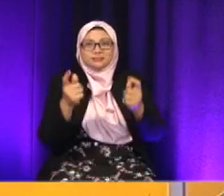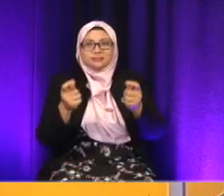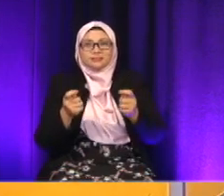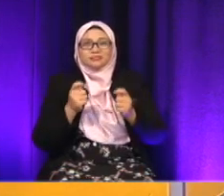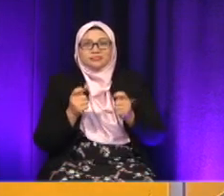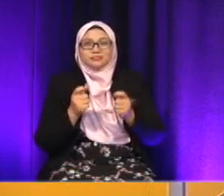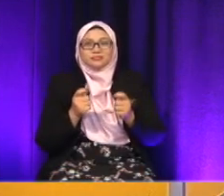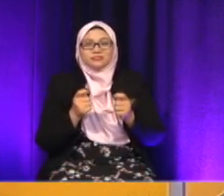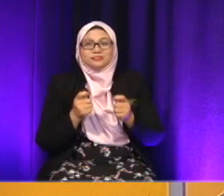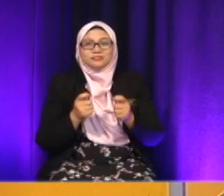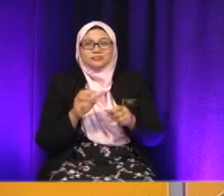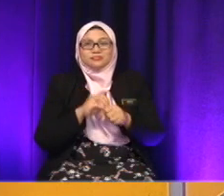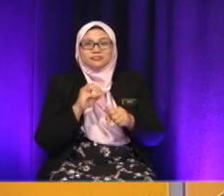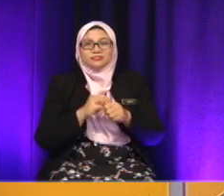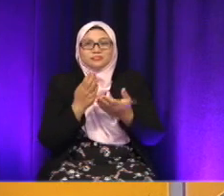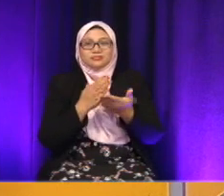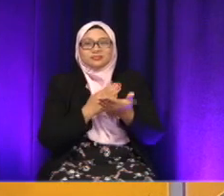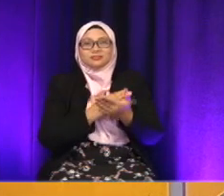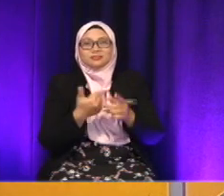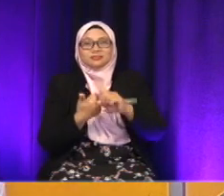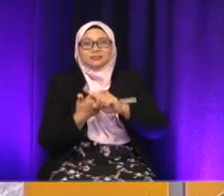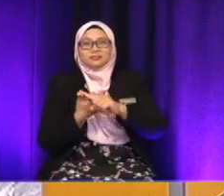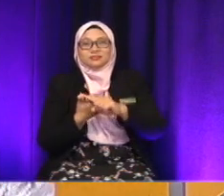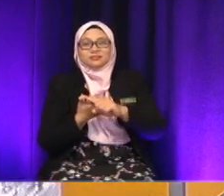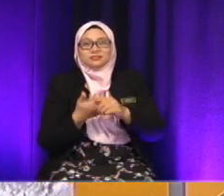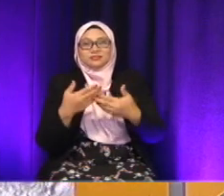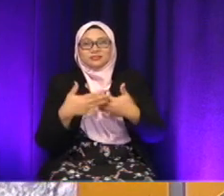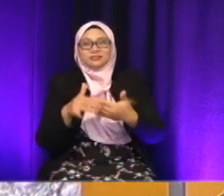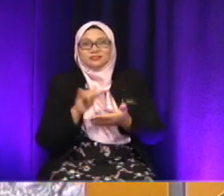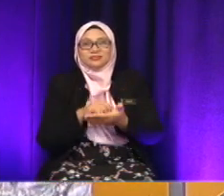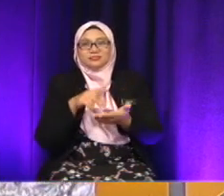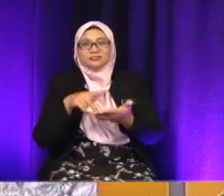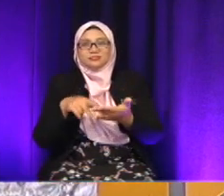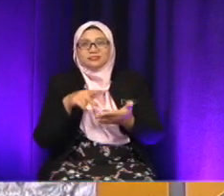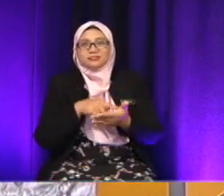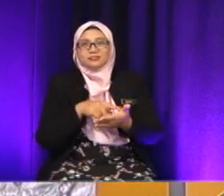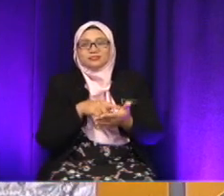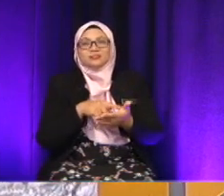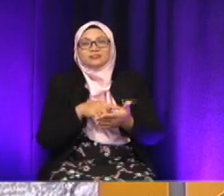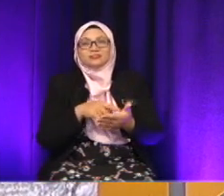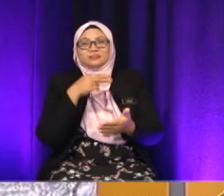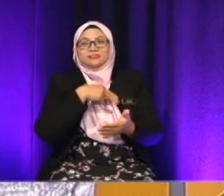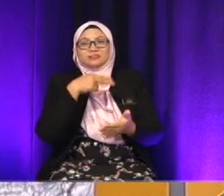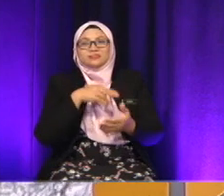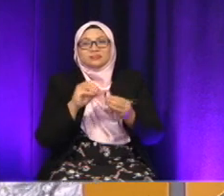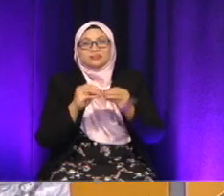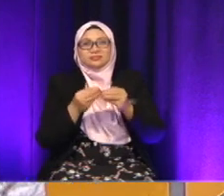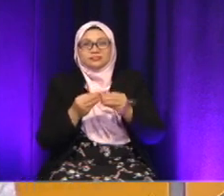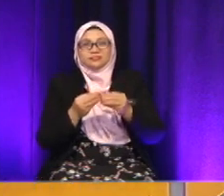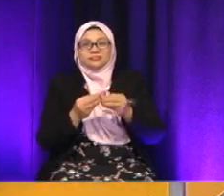senirai pertama kemudian mengira hasil tambah nombo dalam tata susunan menggunakan struktur